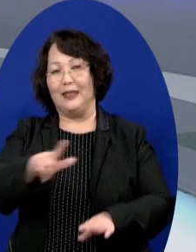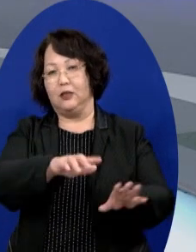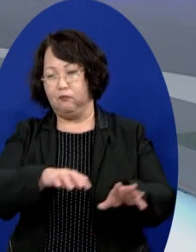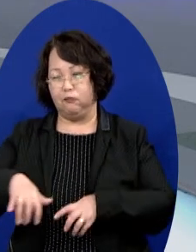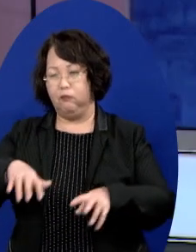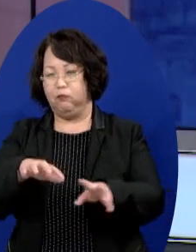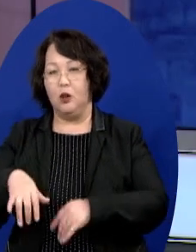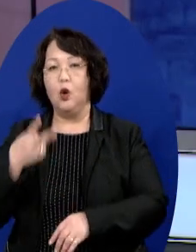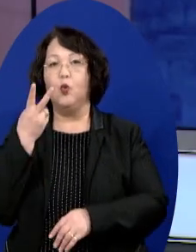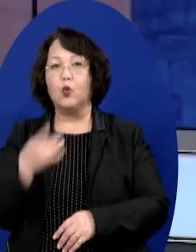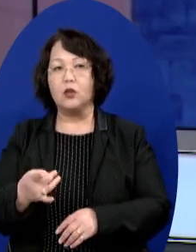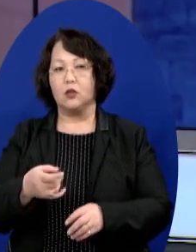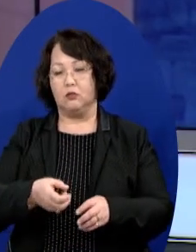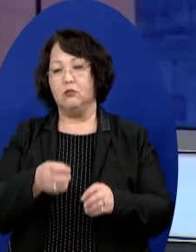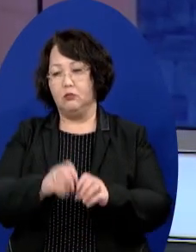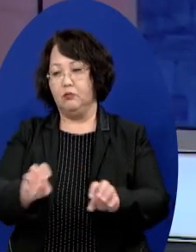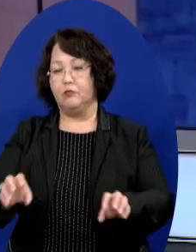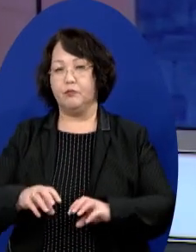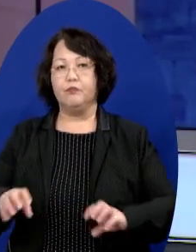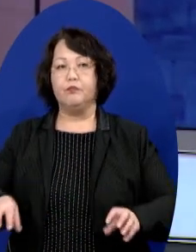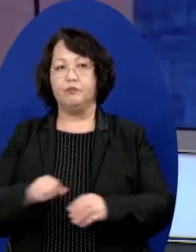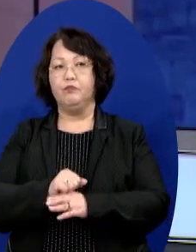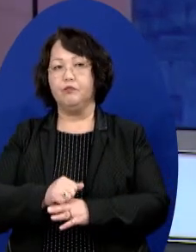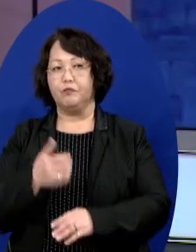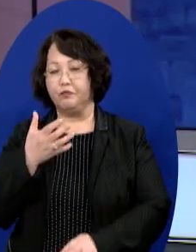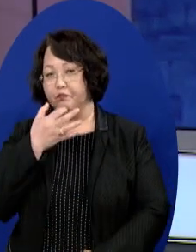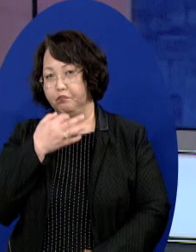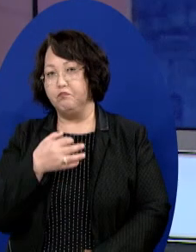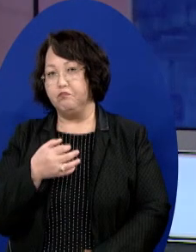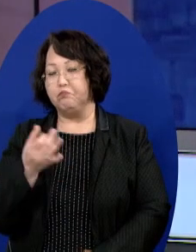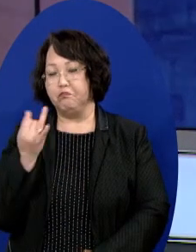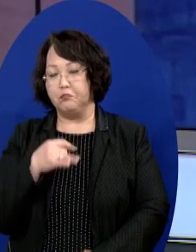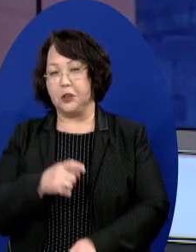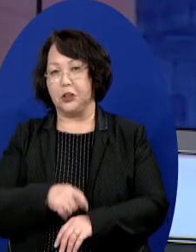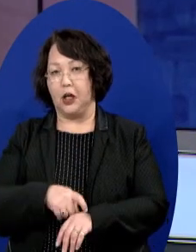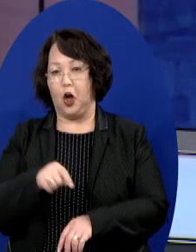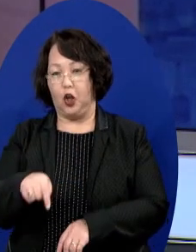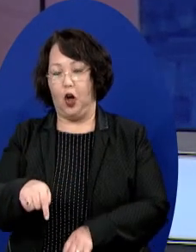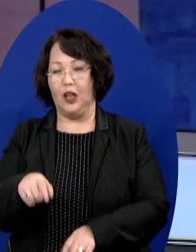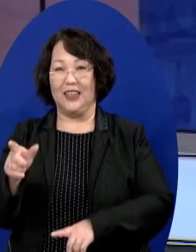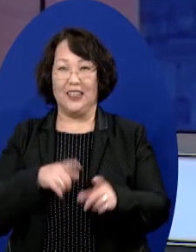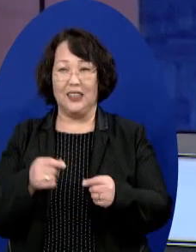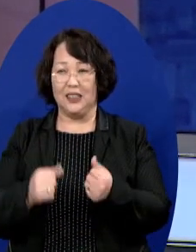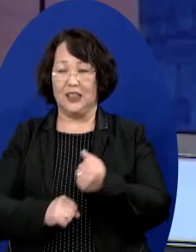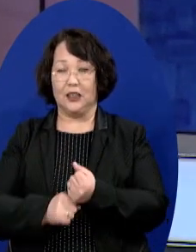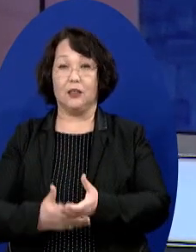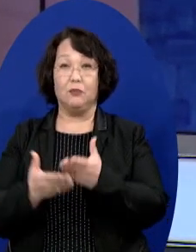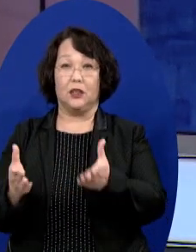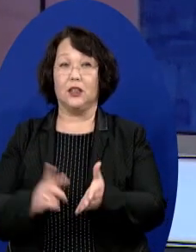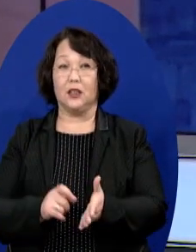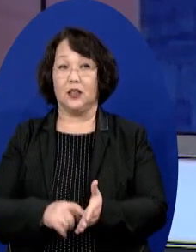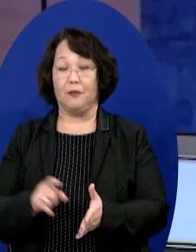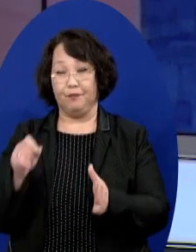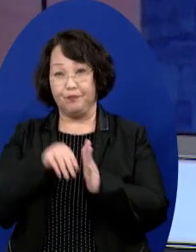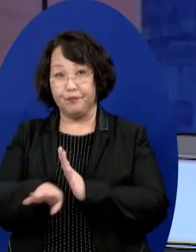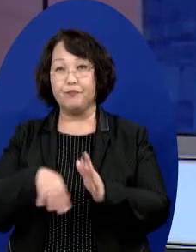ургацын одоо ногоогоо шилжүүлж идэг ийм одоо цаг үе. Энэ үед бол одоо эдийн засгийн дэмжлэг бол одоо чухал байдаг л та. Тэгээ яг энэ